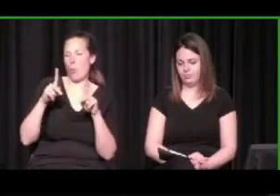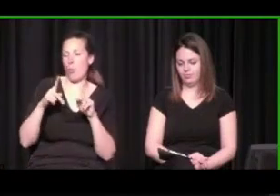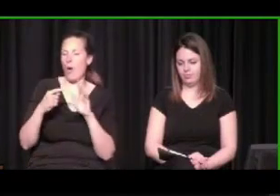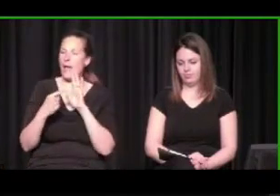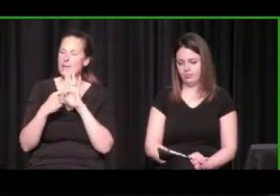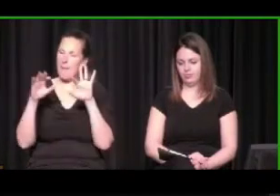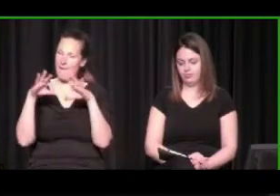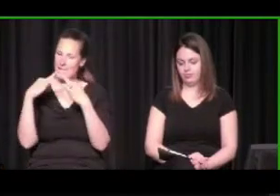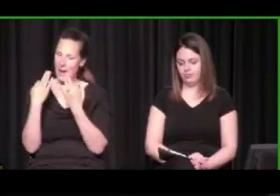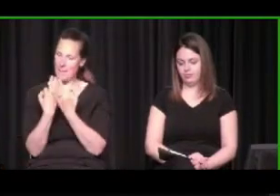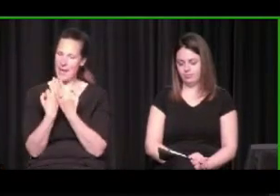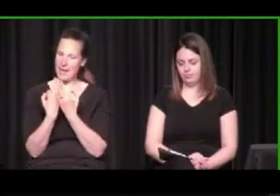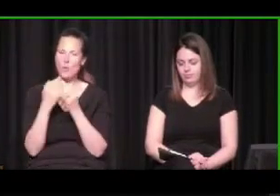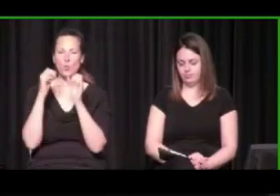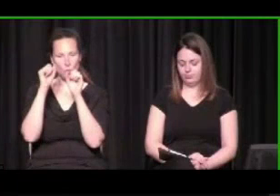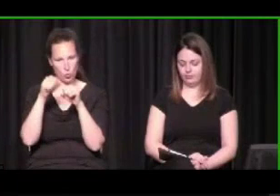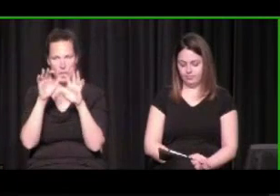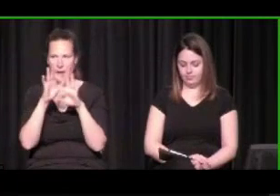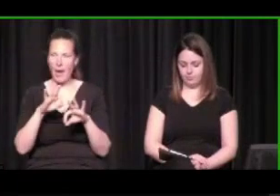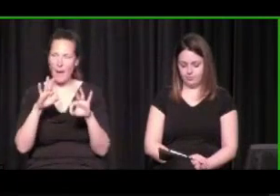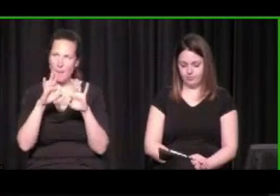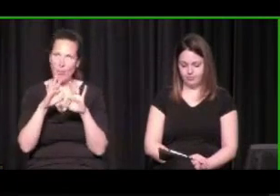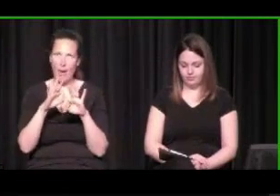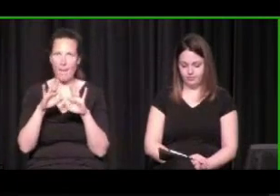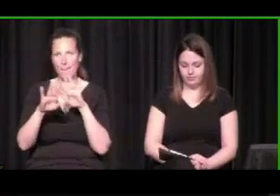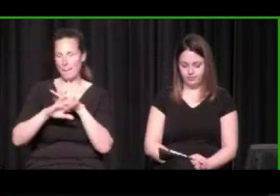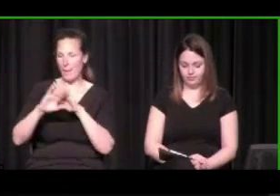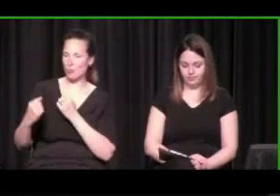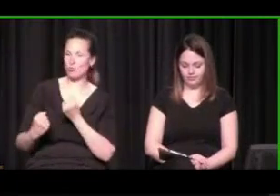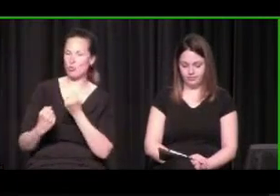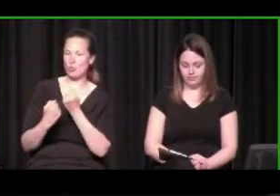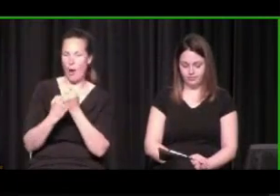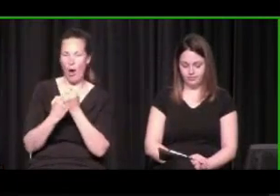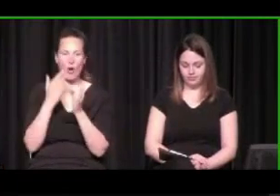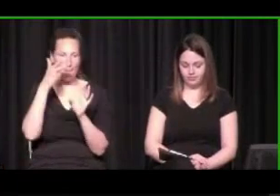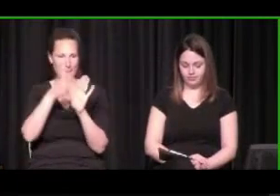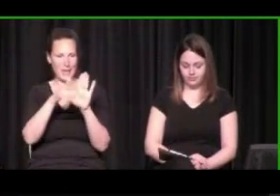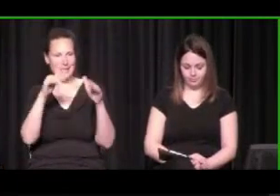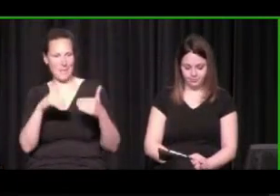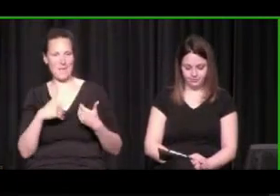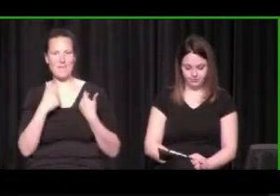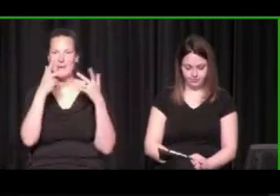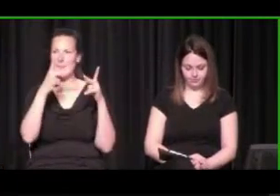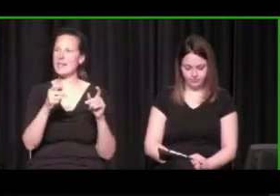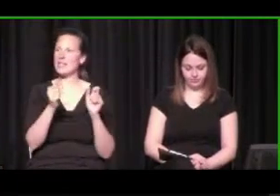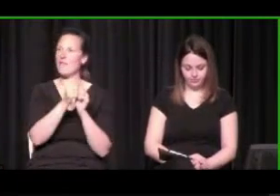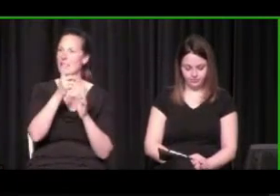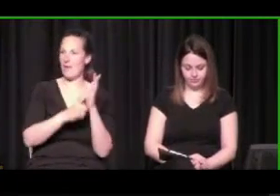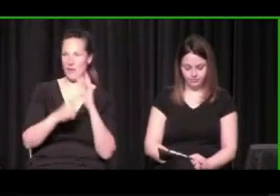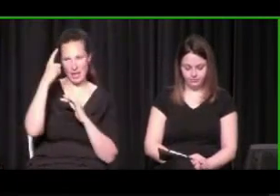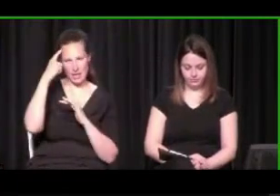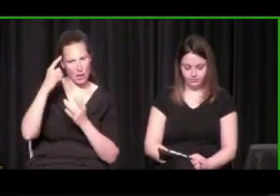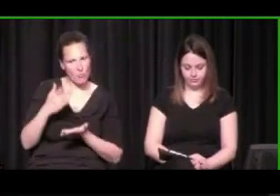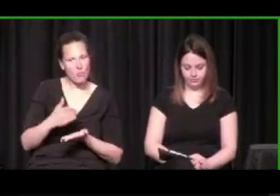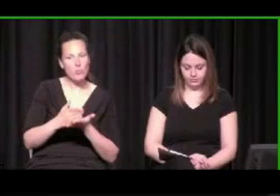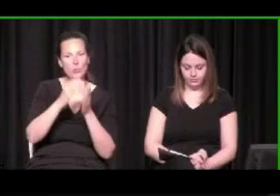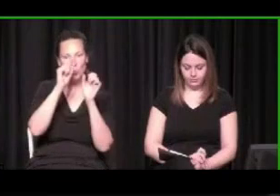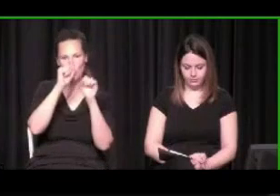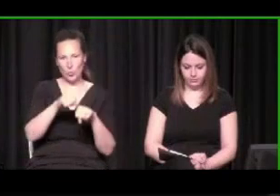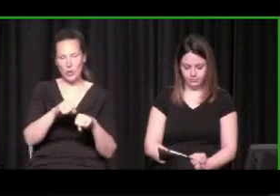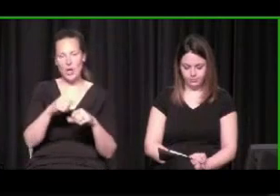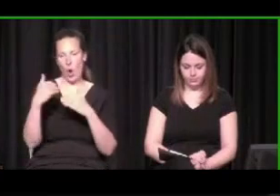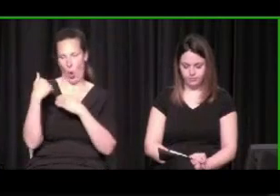importante, elle doit bien sûr être... Ils font partie de la vie de la personne, donc c'est bien sûr qu'ils doivent également avoir un rôle à jouer. Mais